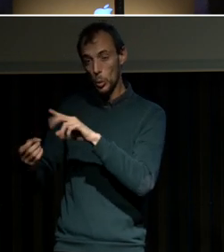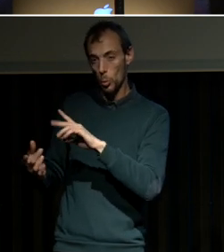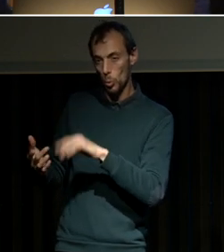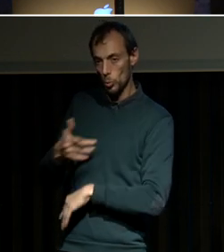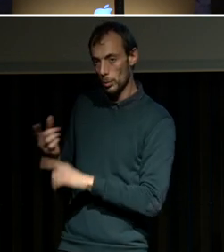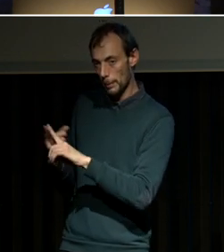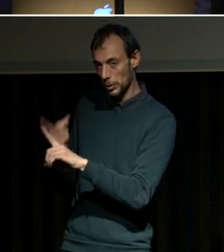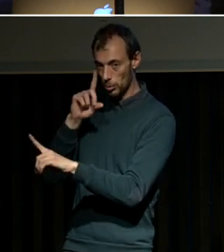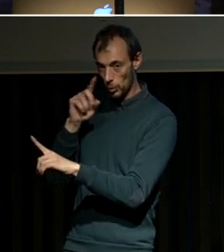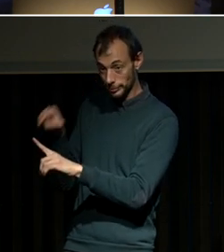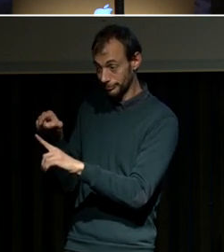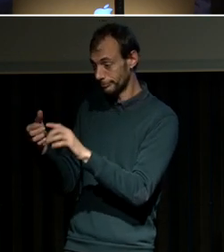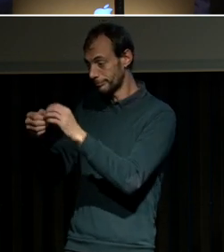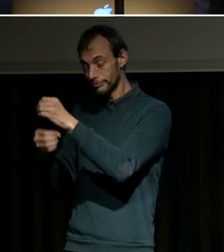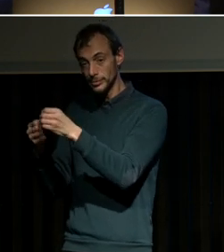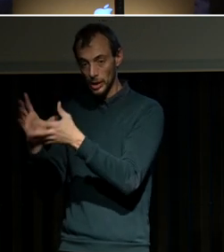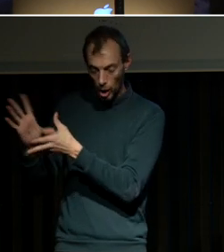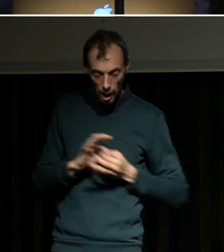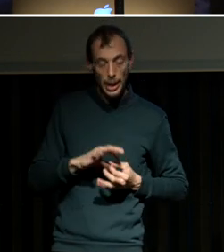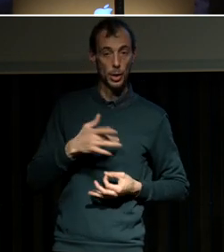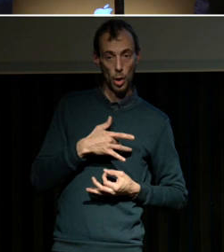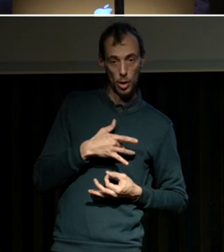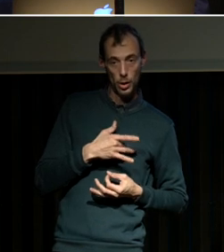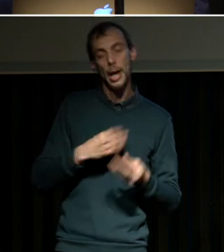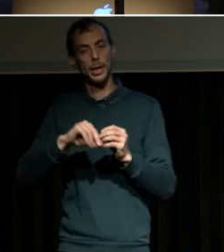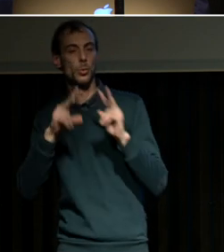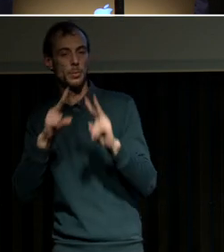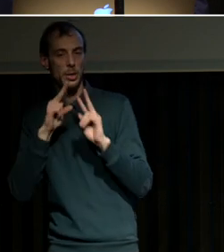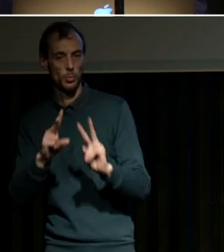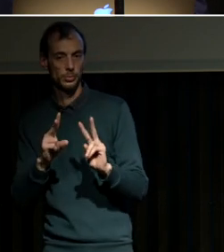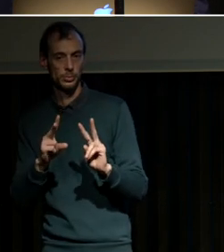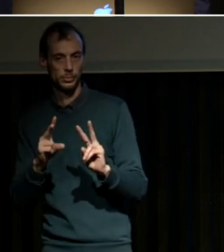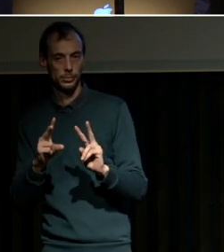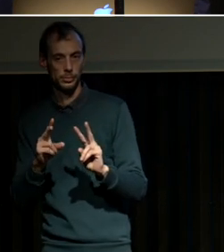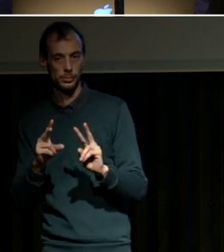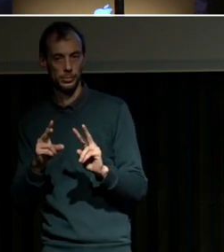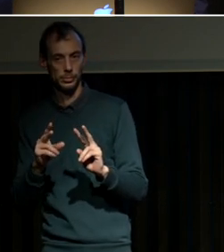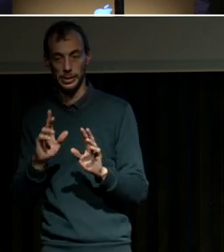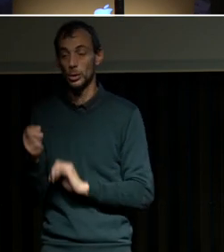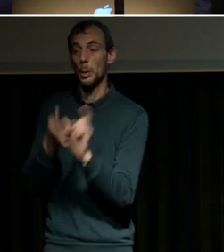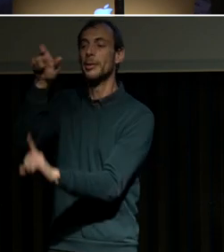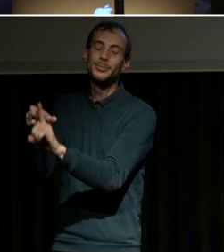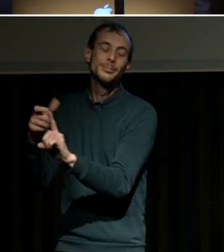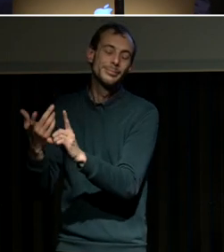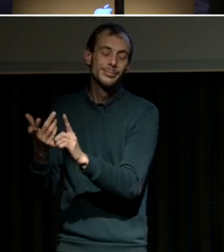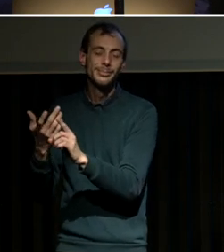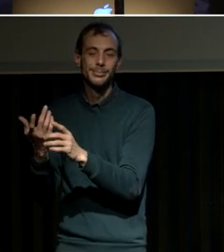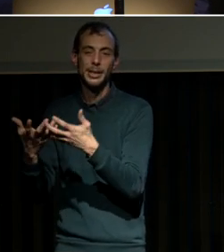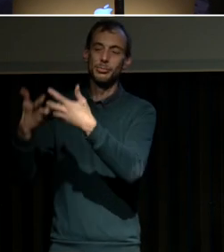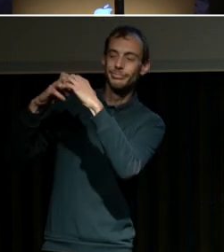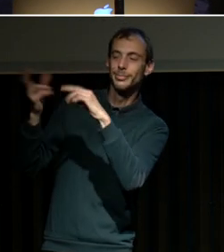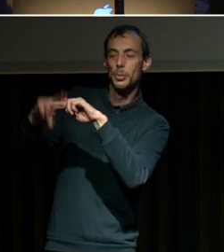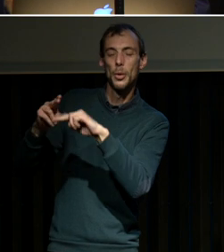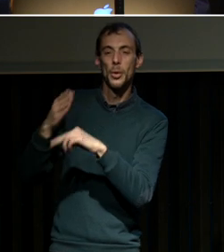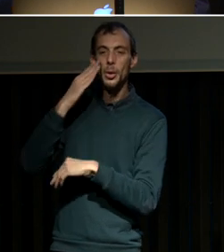la respiration. Et la caractéristique d'un donneur en état de mort encéphalique, c'est qu'il ne respire pas sans l'aide d'un respirateur. Et c'est d'ailleurs ce qui nous permet de faire le